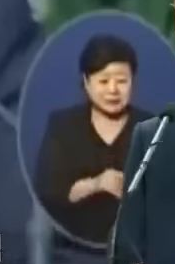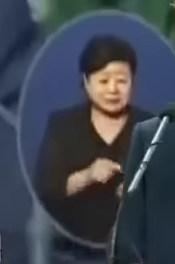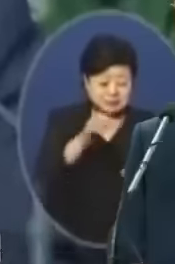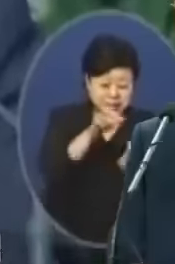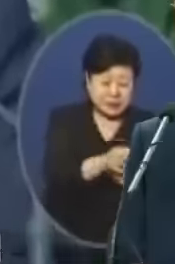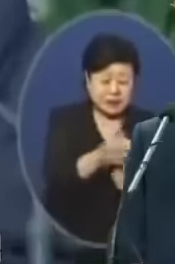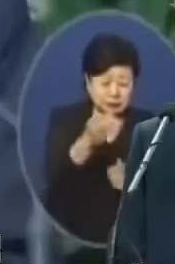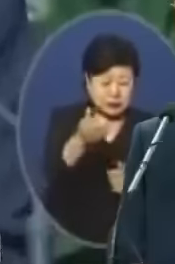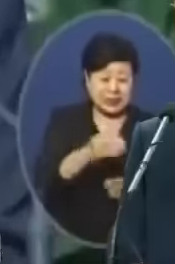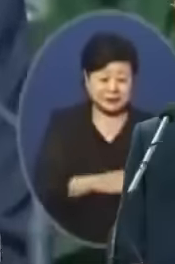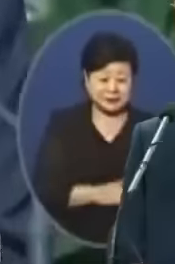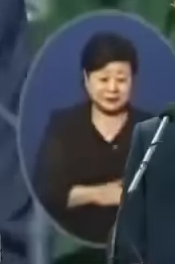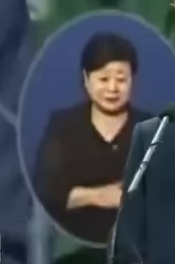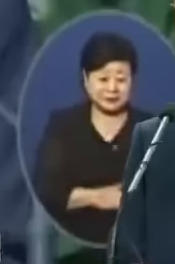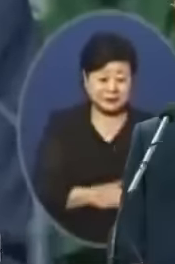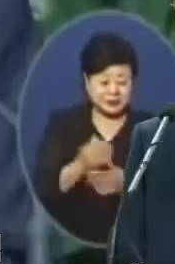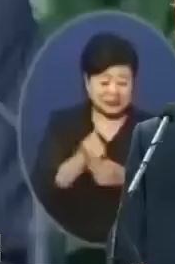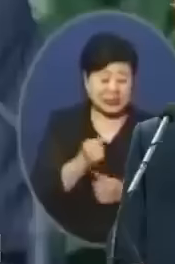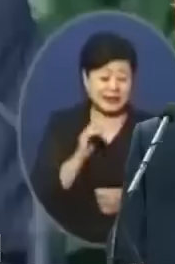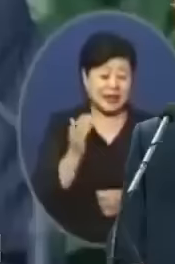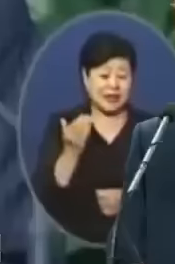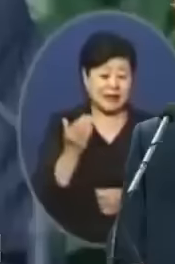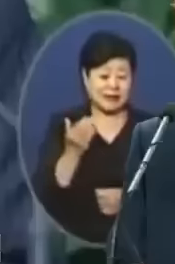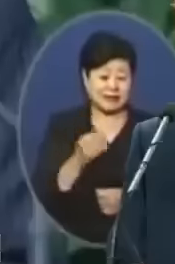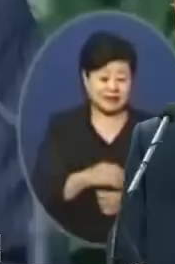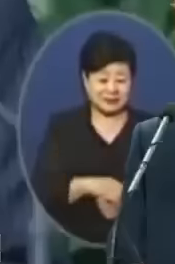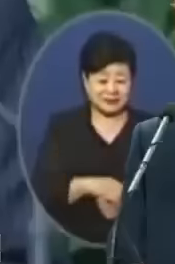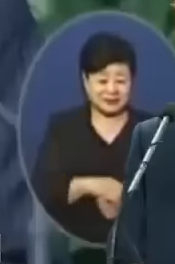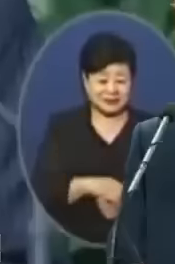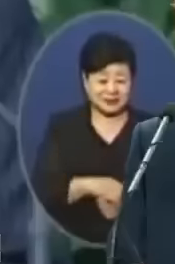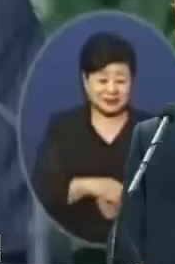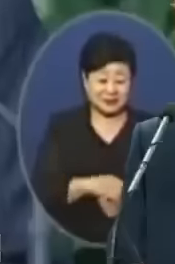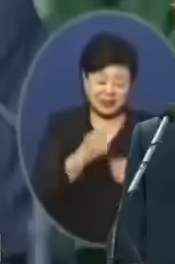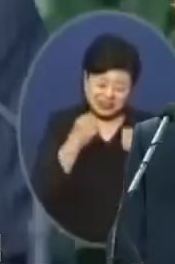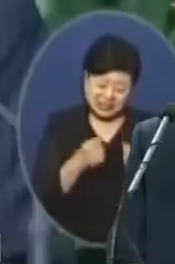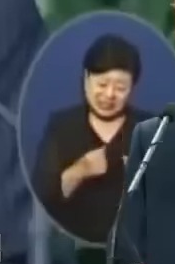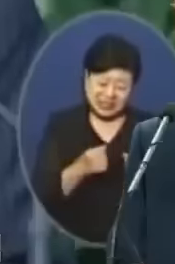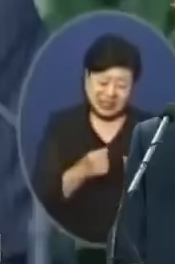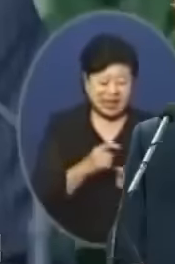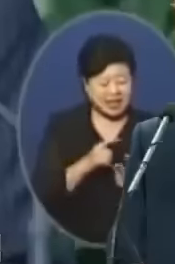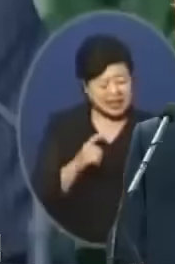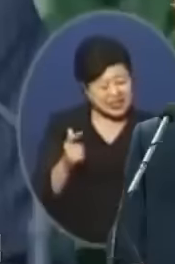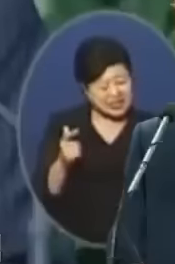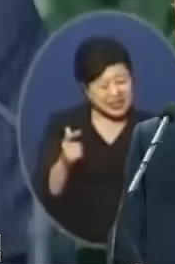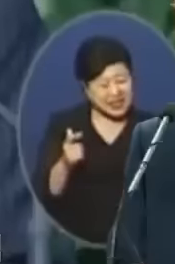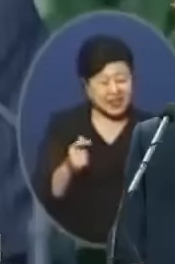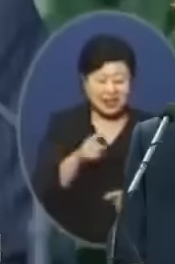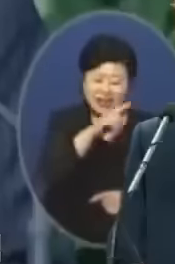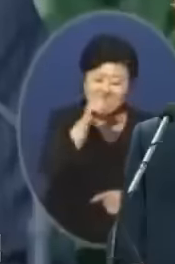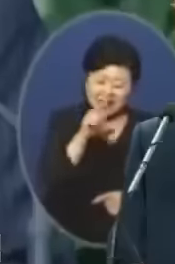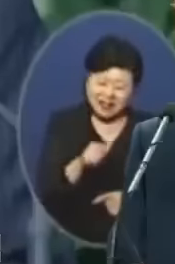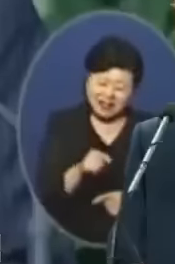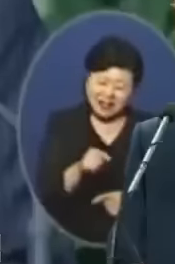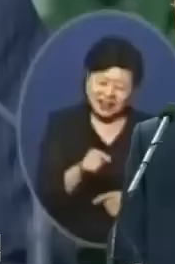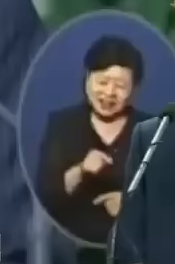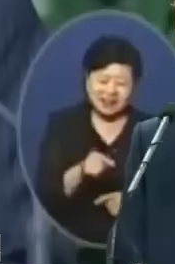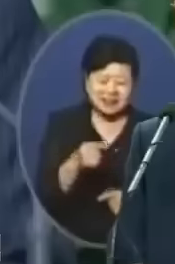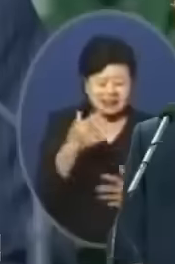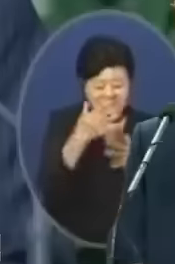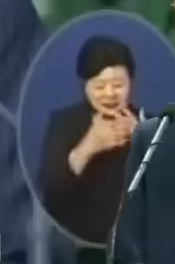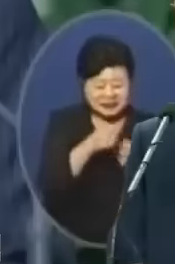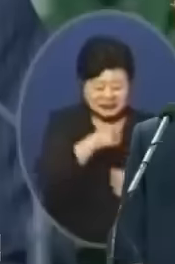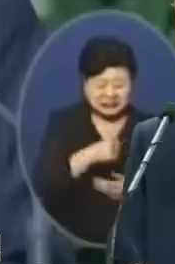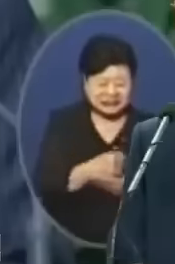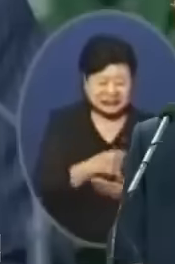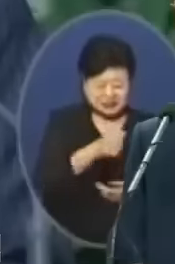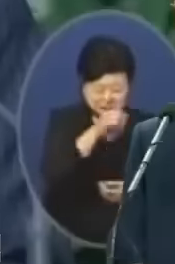맡아주신다, 의지한다 그러면 좋겠는데 계실 수도 있고 안 계실 수도 있겠지. 재수가